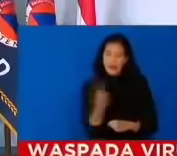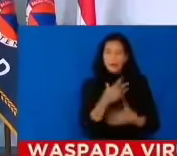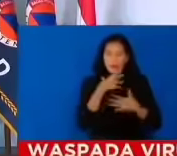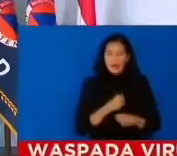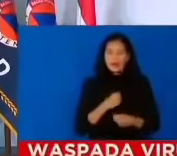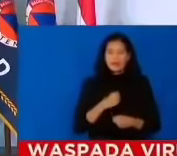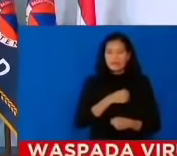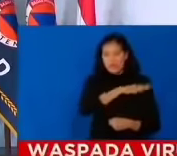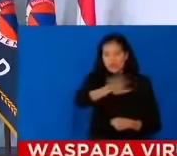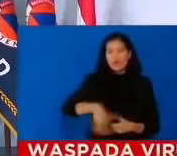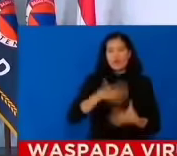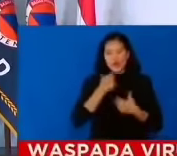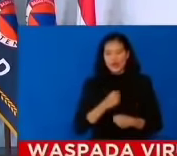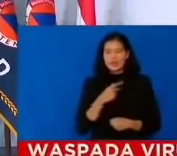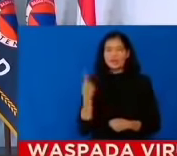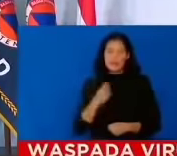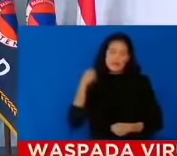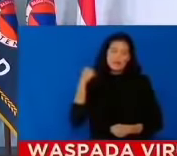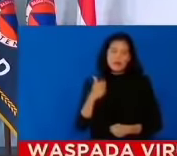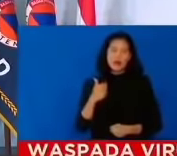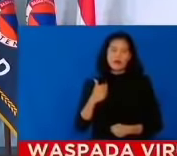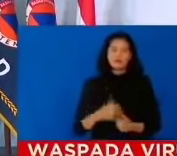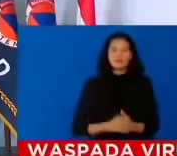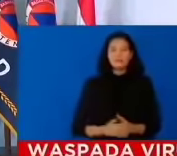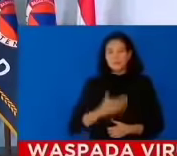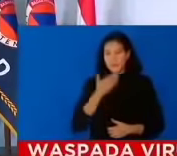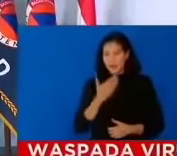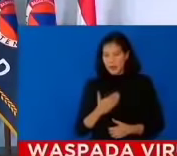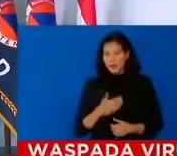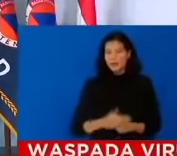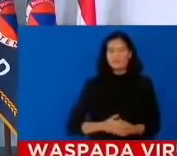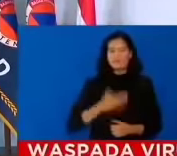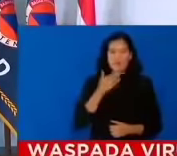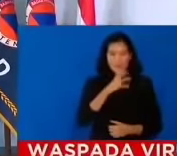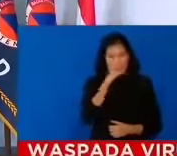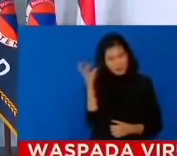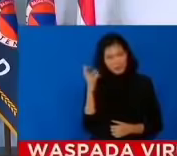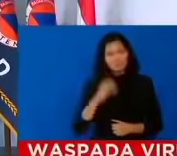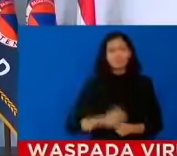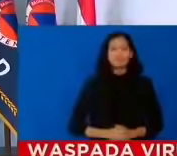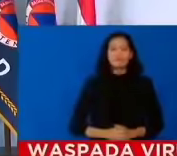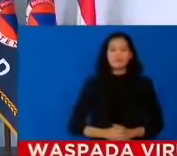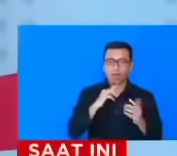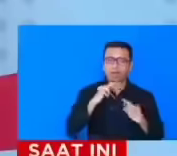kita yakin, pasti bisa. Terima kasih, selamat sore.